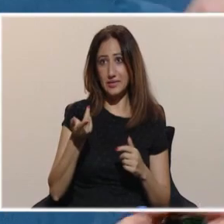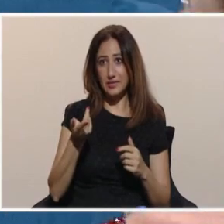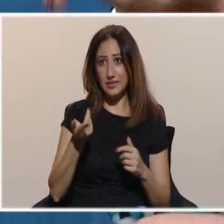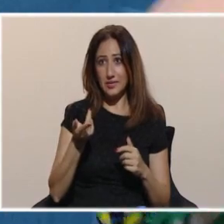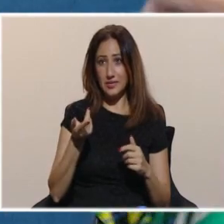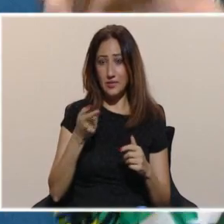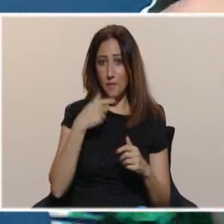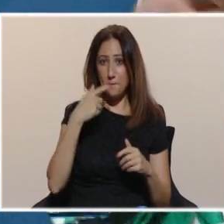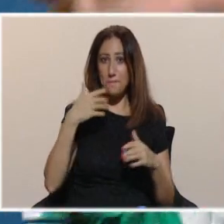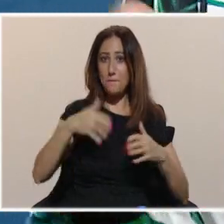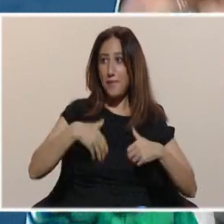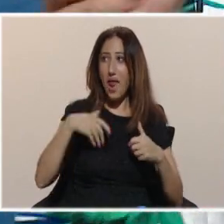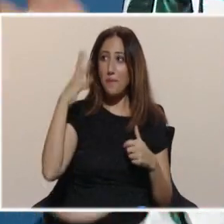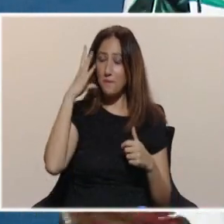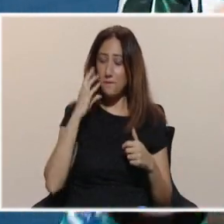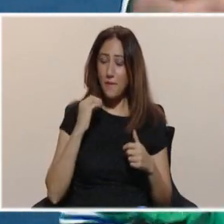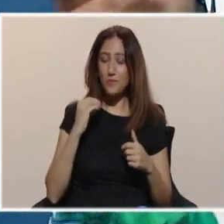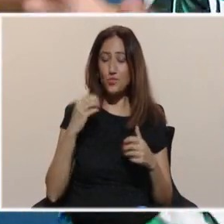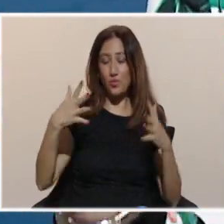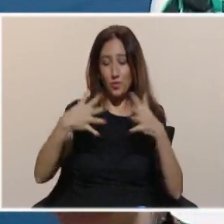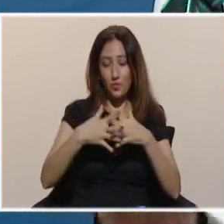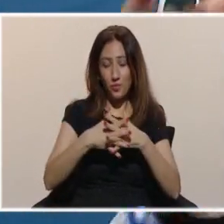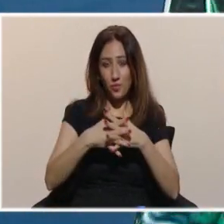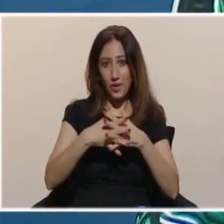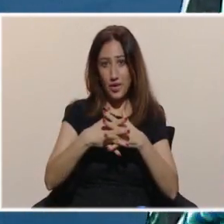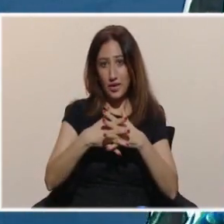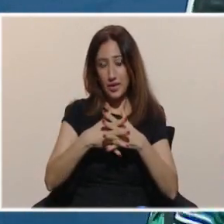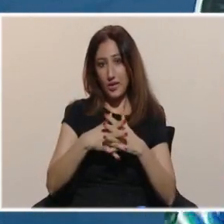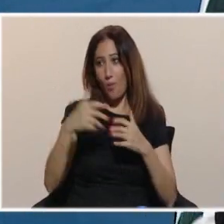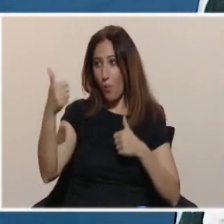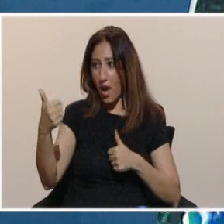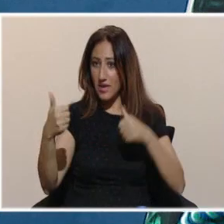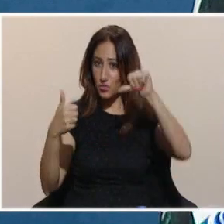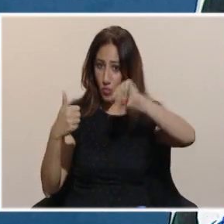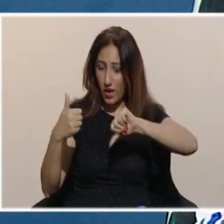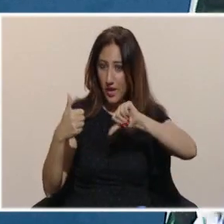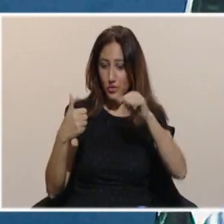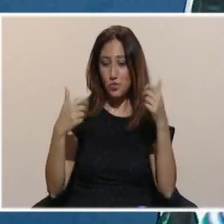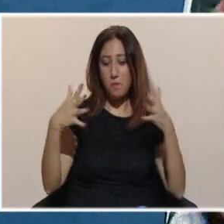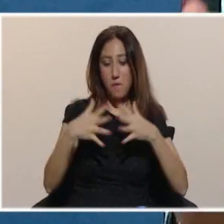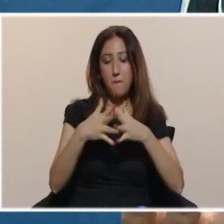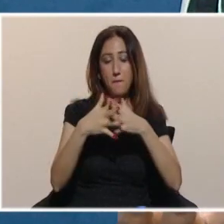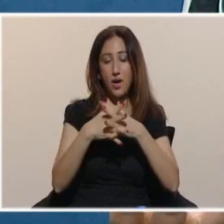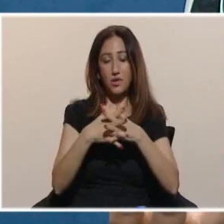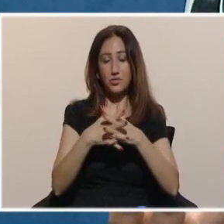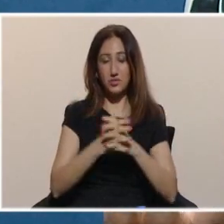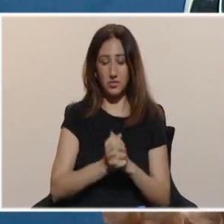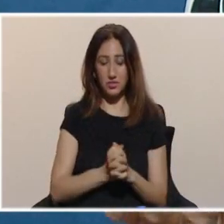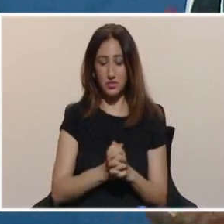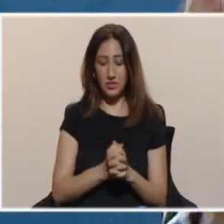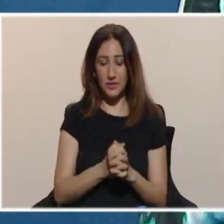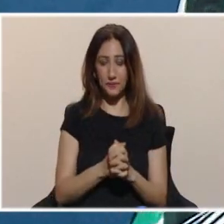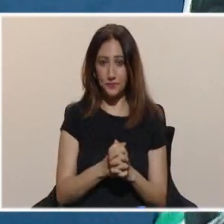بيمنجل مع اطفال تانية، فبتعرف مين الطفل الكويس مين الوحش مين اللي مش عارفه ايه. انا ما ده ما